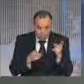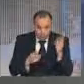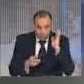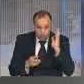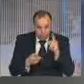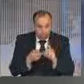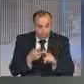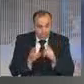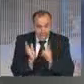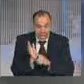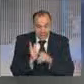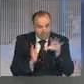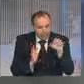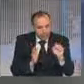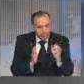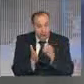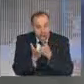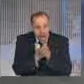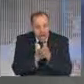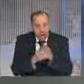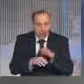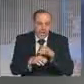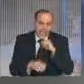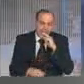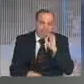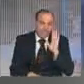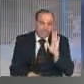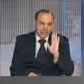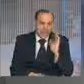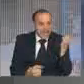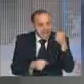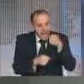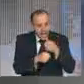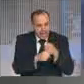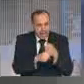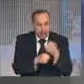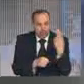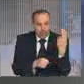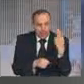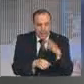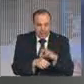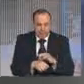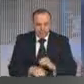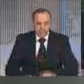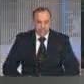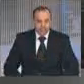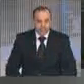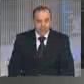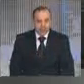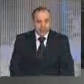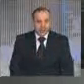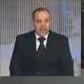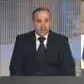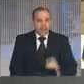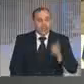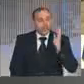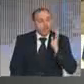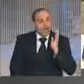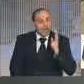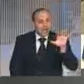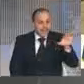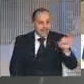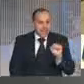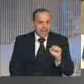الندوه اكدوا تمسكهم بحق ولايه جابس في احداث هذه الكليه في هذه الندوه تمت